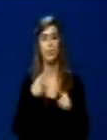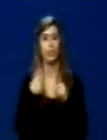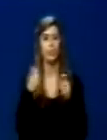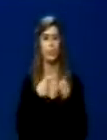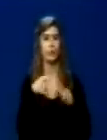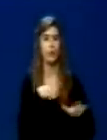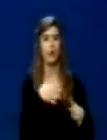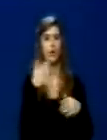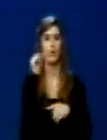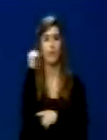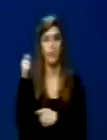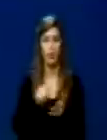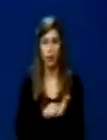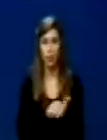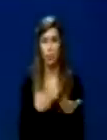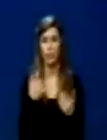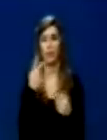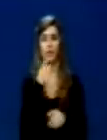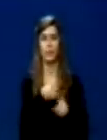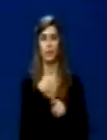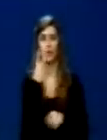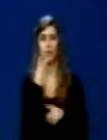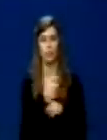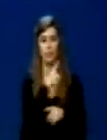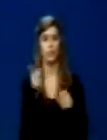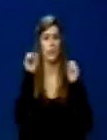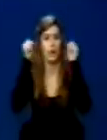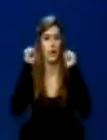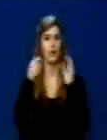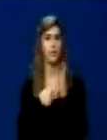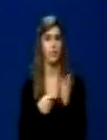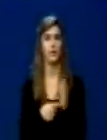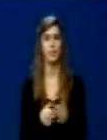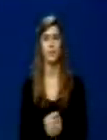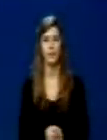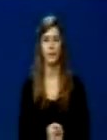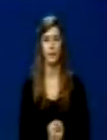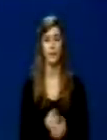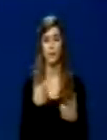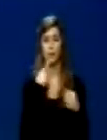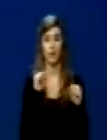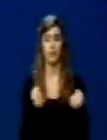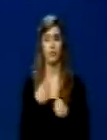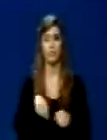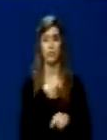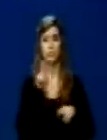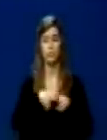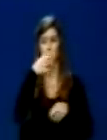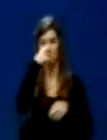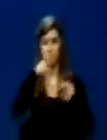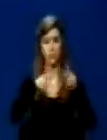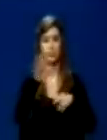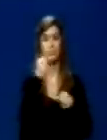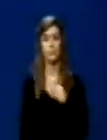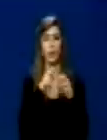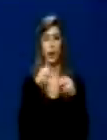Suarekës, punëtorët e cilës janë ngrevë tash dy muaj. Pra është e pamundur që ne ta vlerësojmë punën e AKP-s kashi kësaj